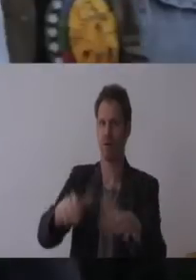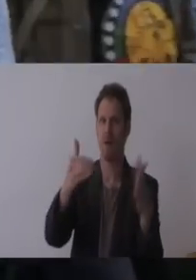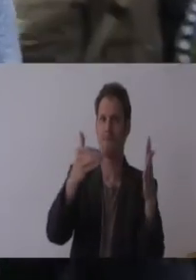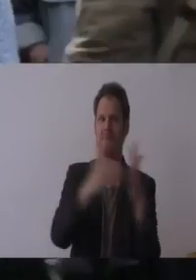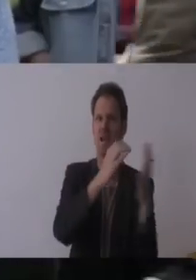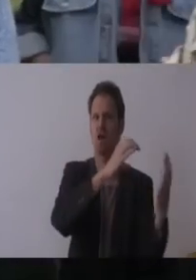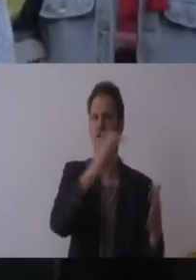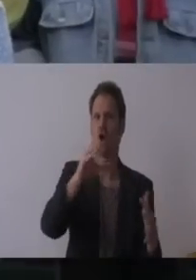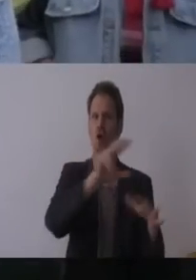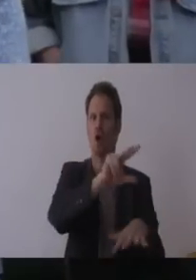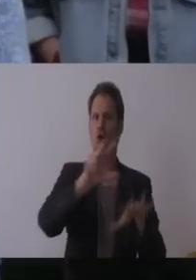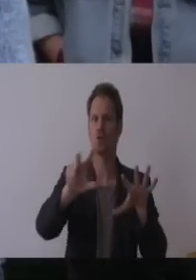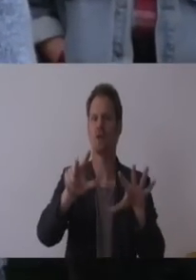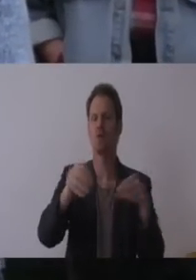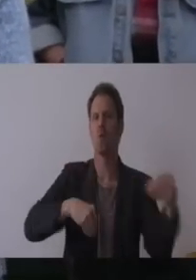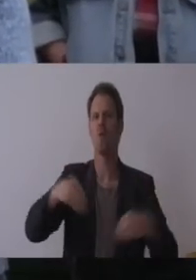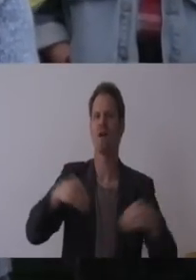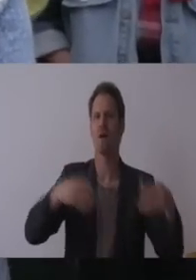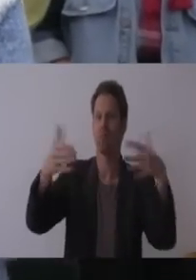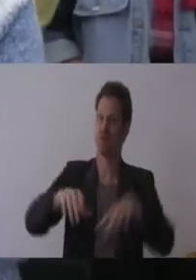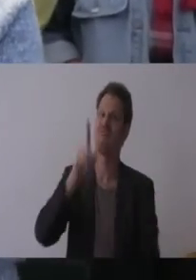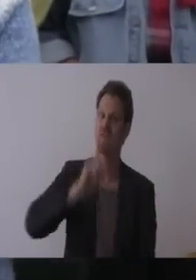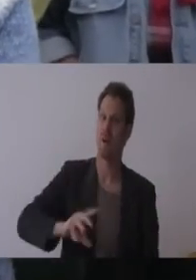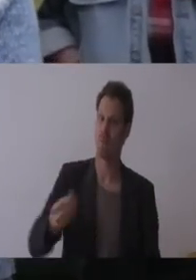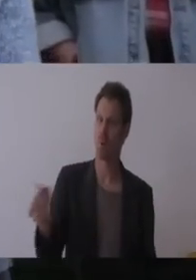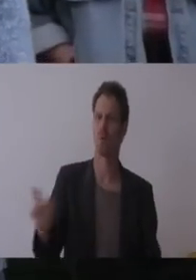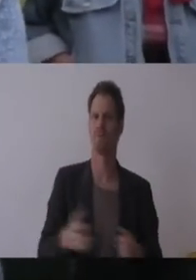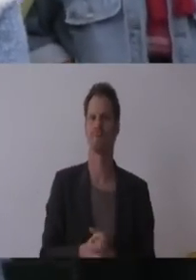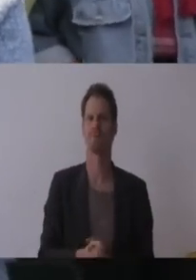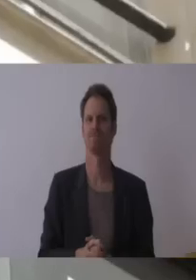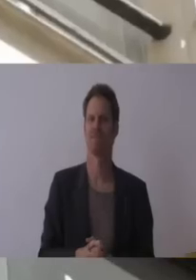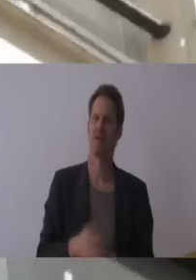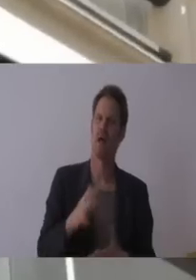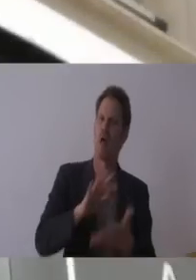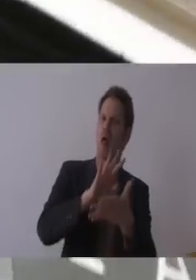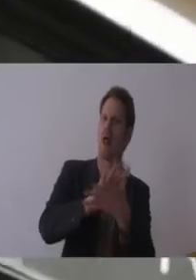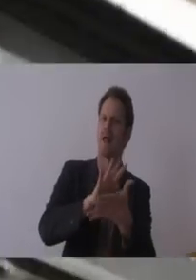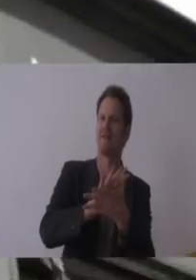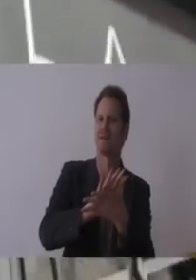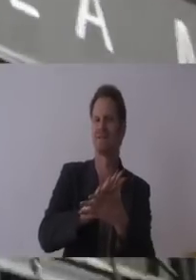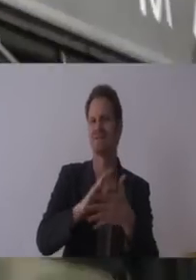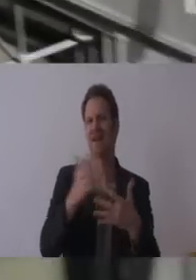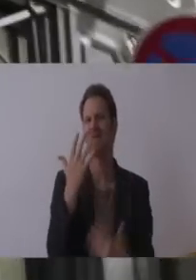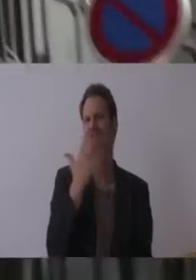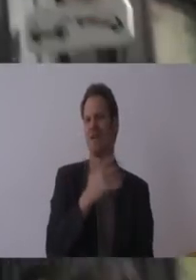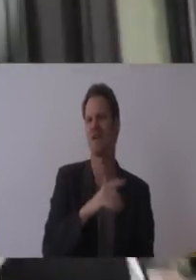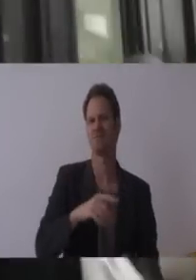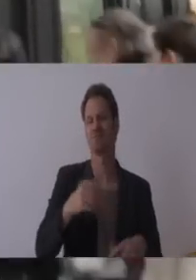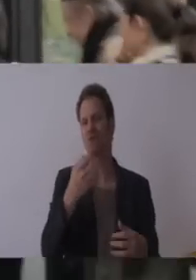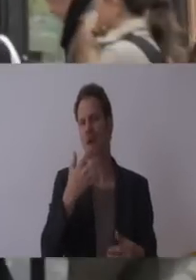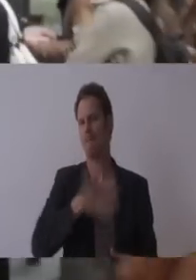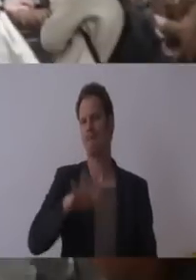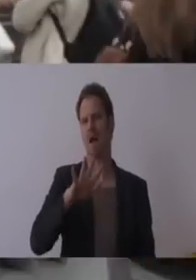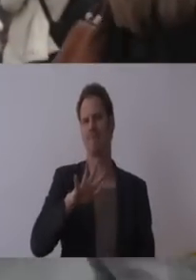laissant 1138 ouvriers, principalement des femmes, sous les décombres et plus de 2000 blessés. Voici le genre d'anniversaire qu'on ne souhaite pas